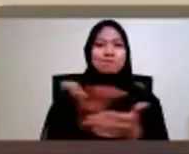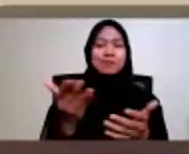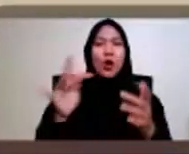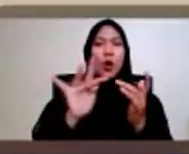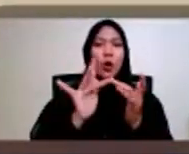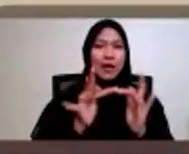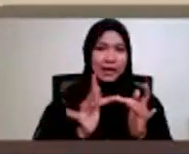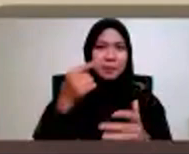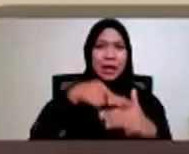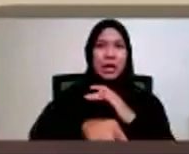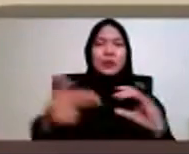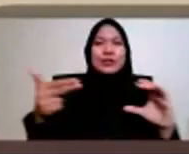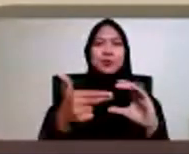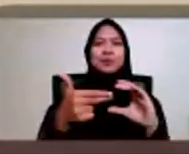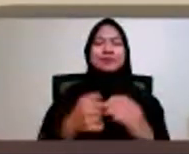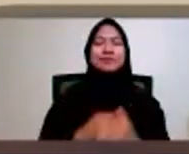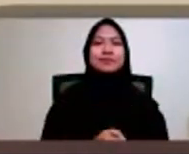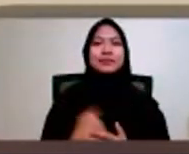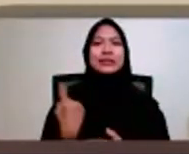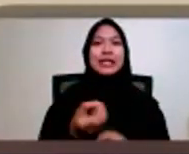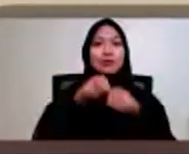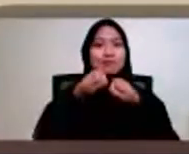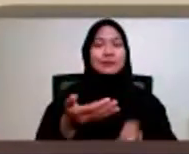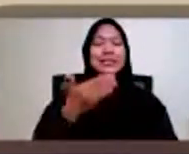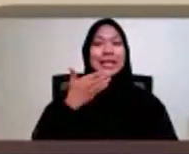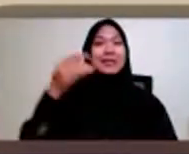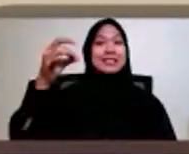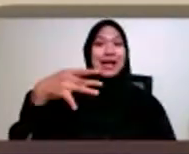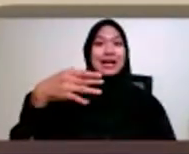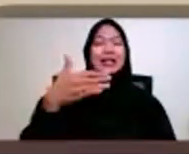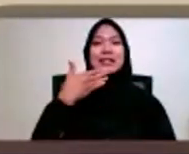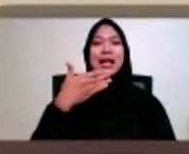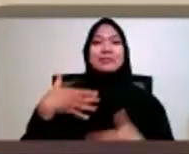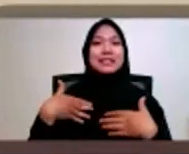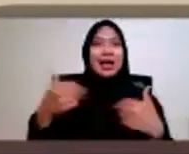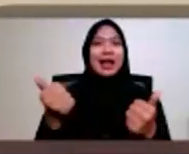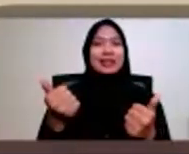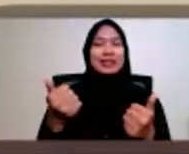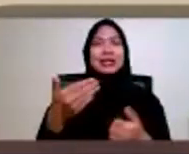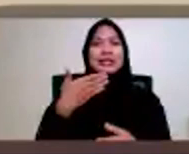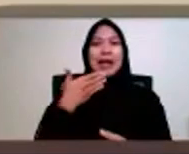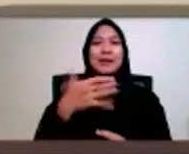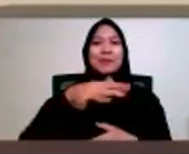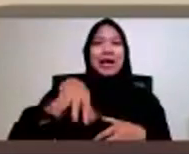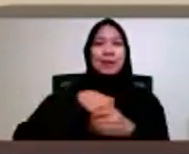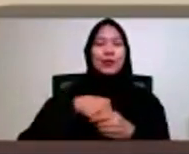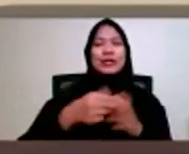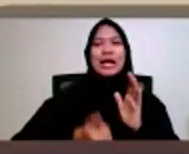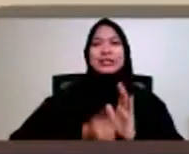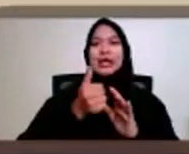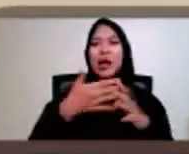melalui platform Zoom kami ucapkan selamat siang Salam sehat dan Selamat bergabung dalam acara